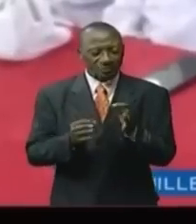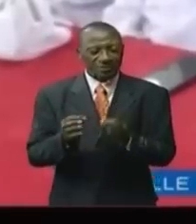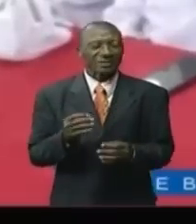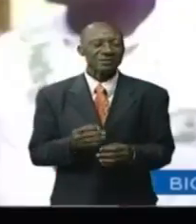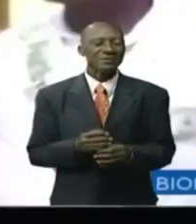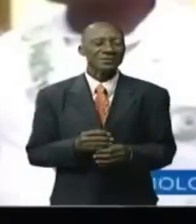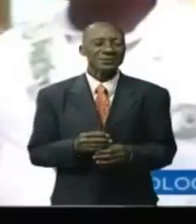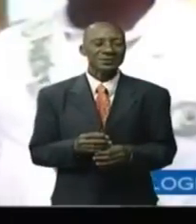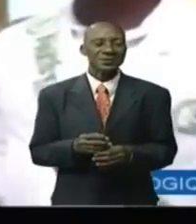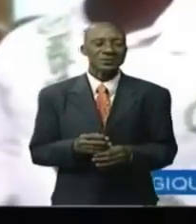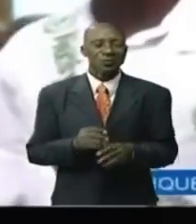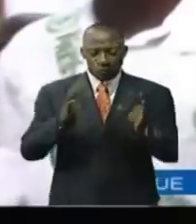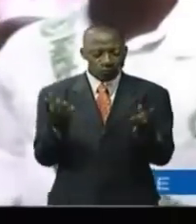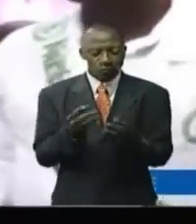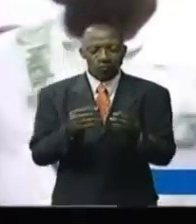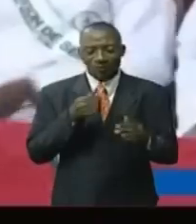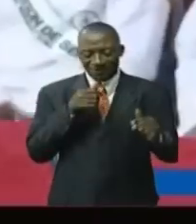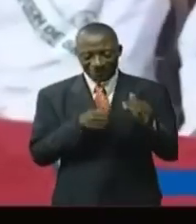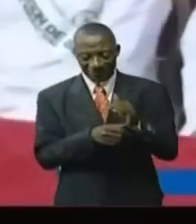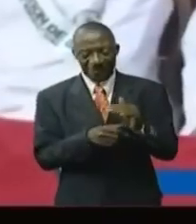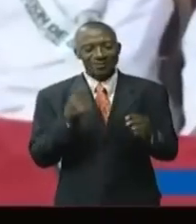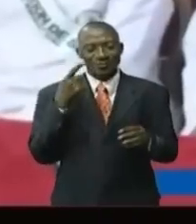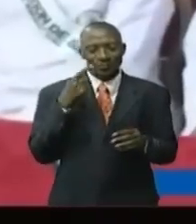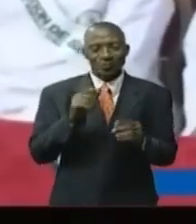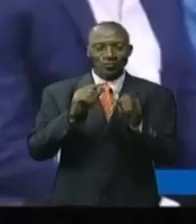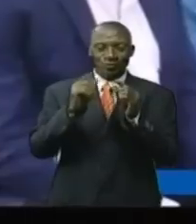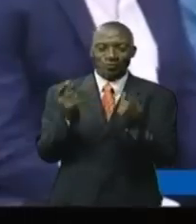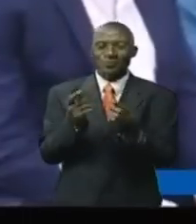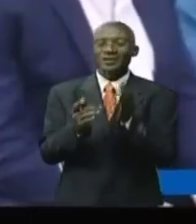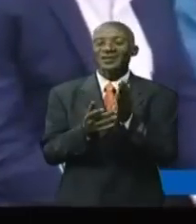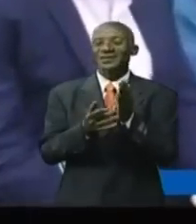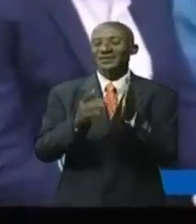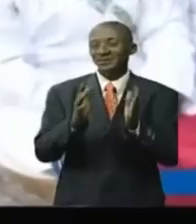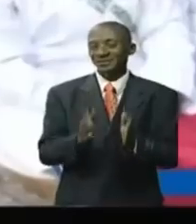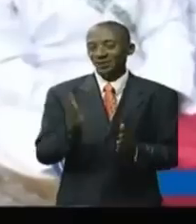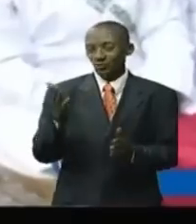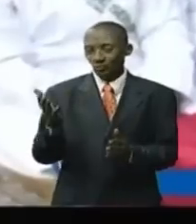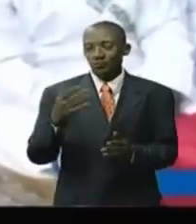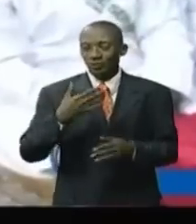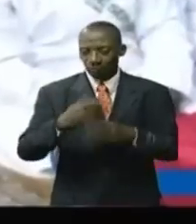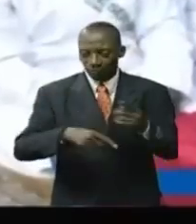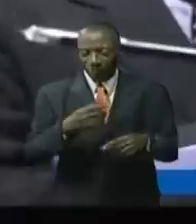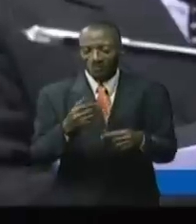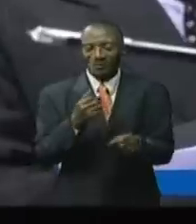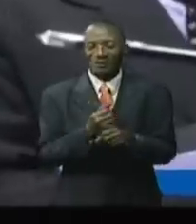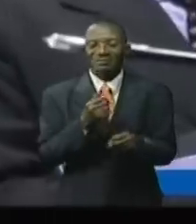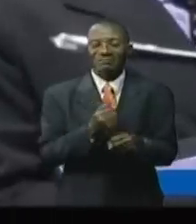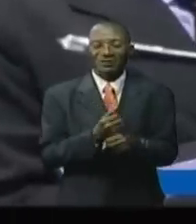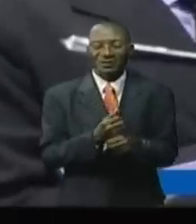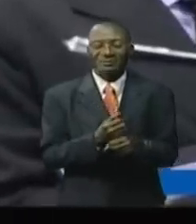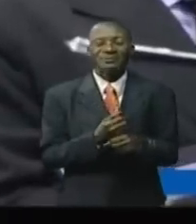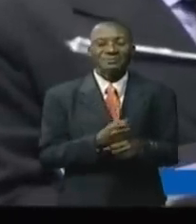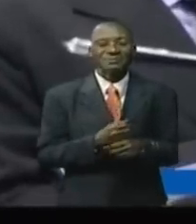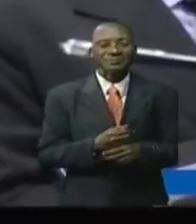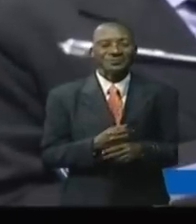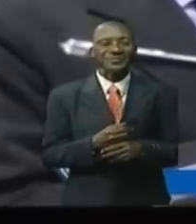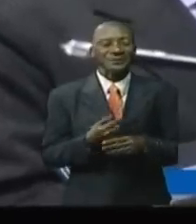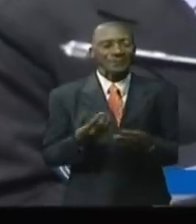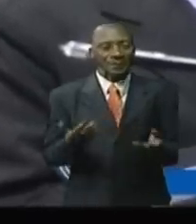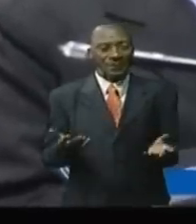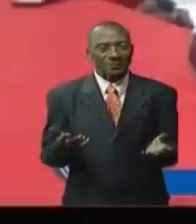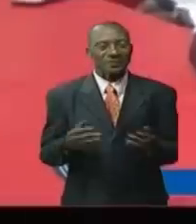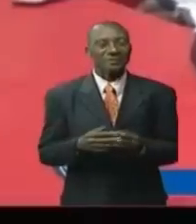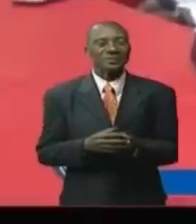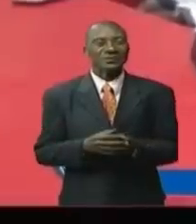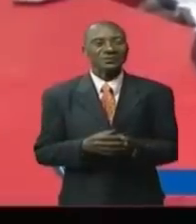Serment accepté solennellement par le représentant du président national du Conseil de ces techniciens en pharmacie du Congo, M. Blaise Bonaneno. Celui-ci a